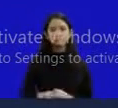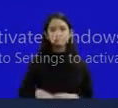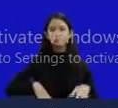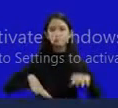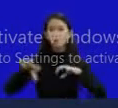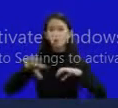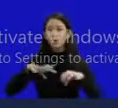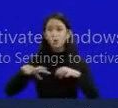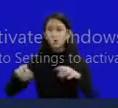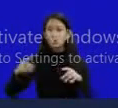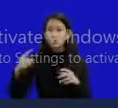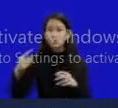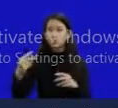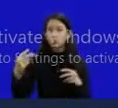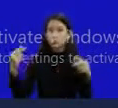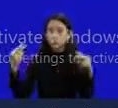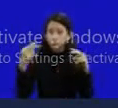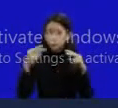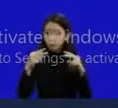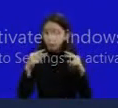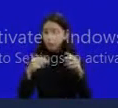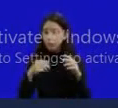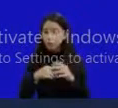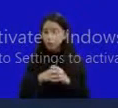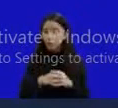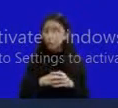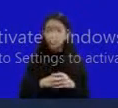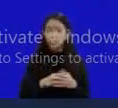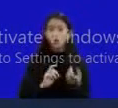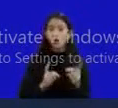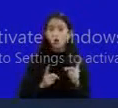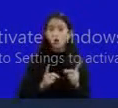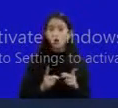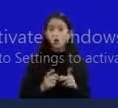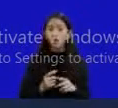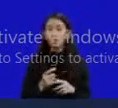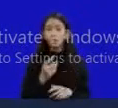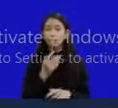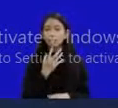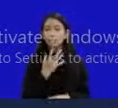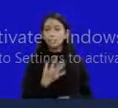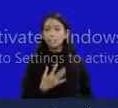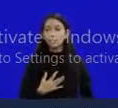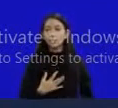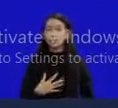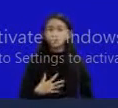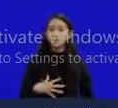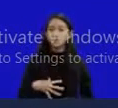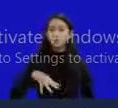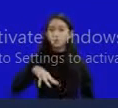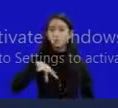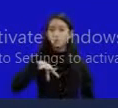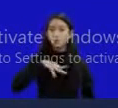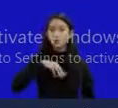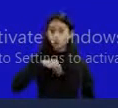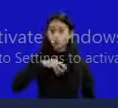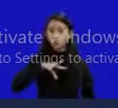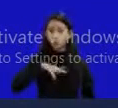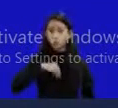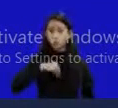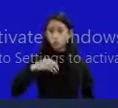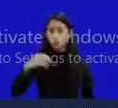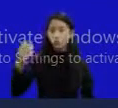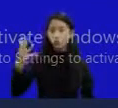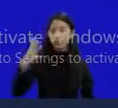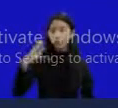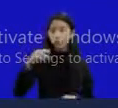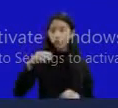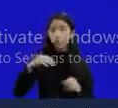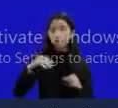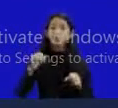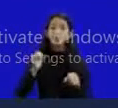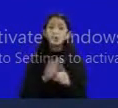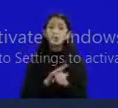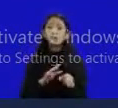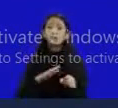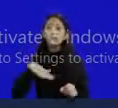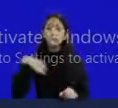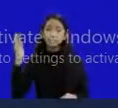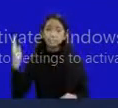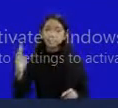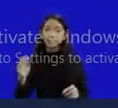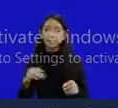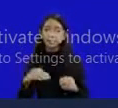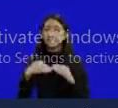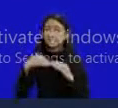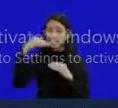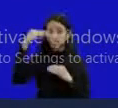melakukan tatap muka tidak boleh datang ke sekolah kalau mereka punya komorbiditas karena resiko mereka kalau kena copyright jauh lebih tinggi